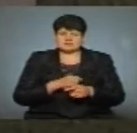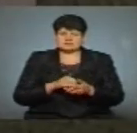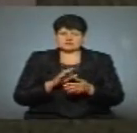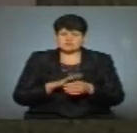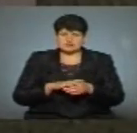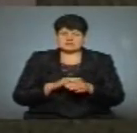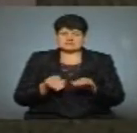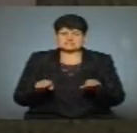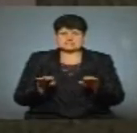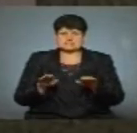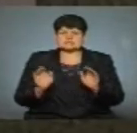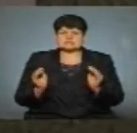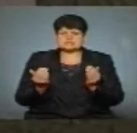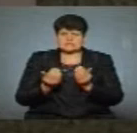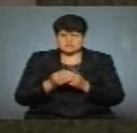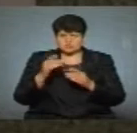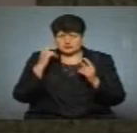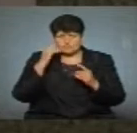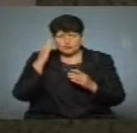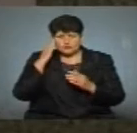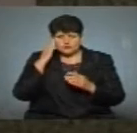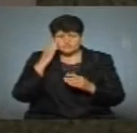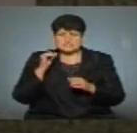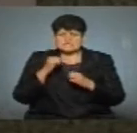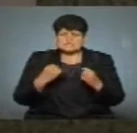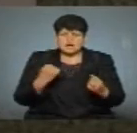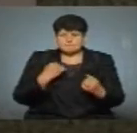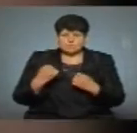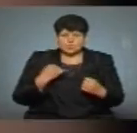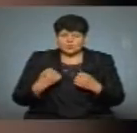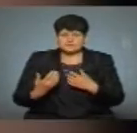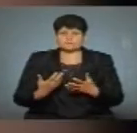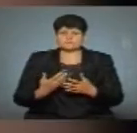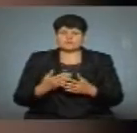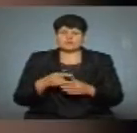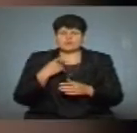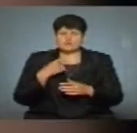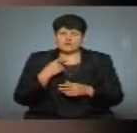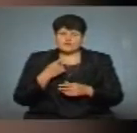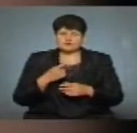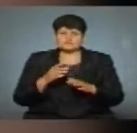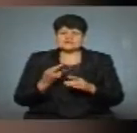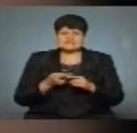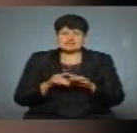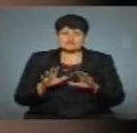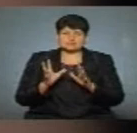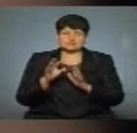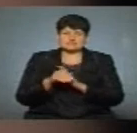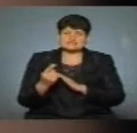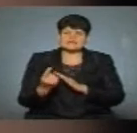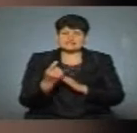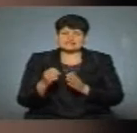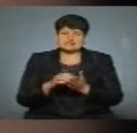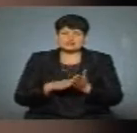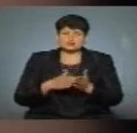закриту черепно-мозкову травму, струс мозку і забої. За словами речниці обласної прокуратури Лесі Гурецької, випадок внесли в єдиний реєстр